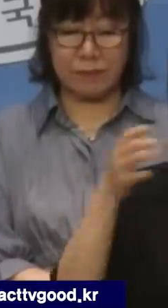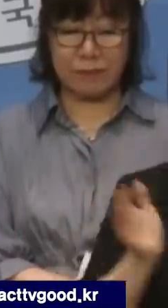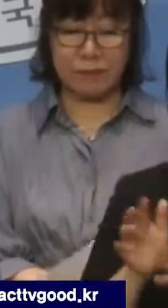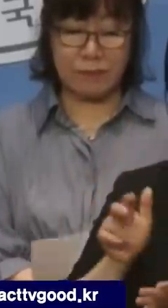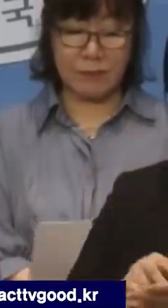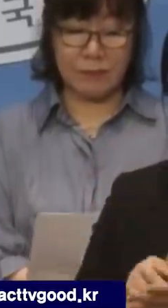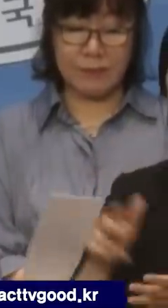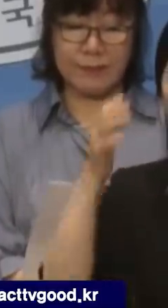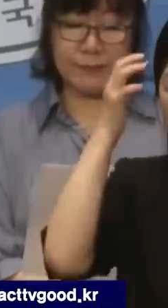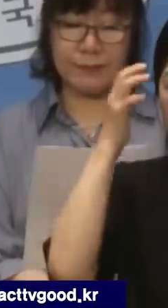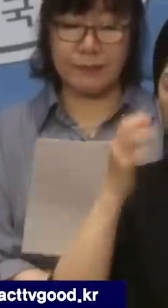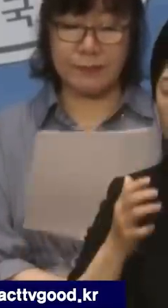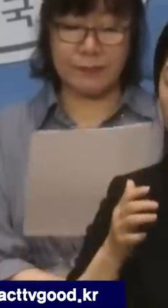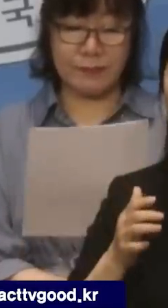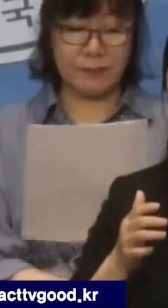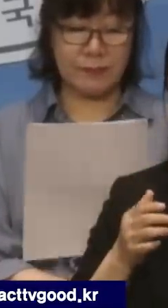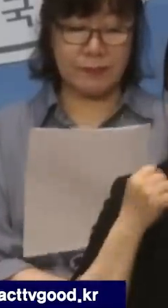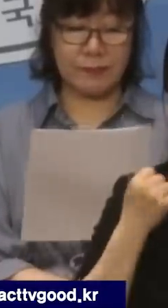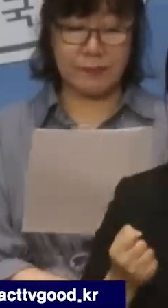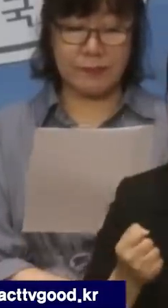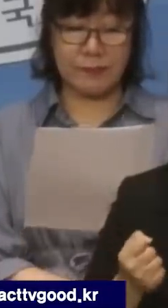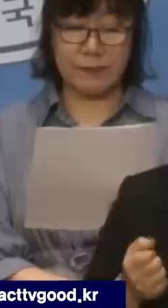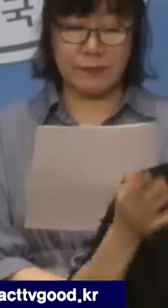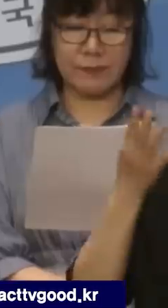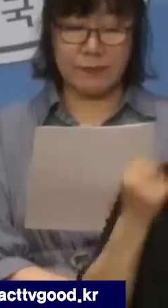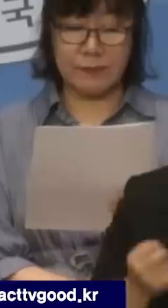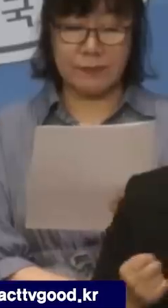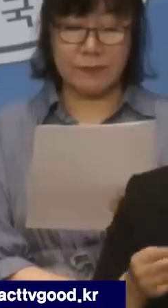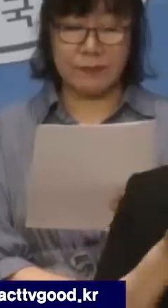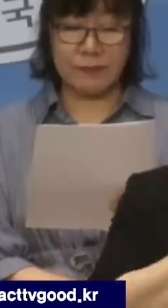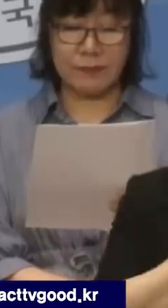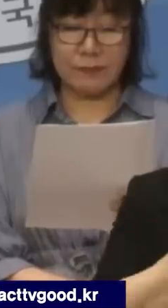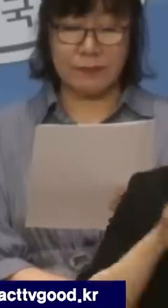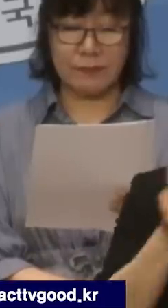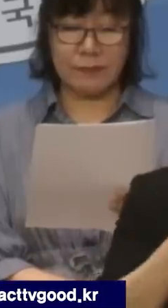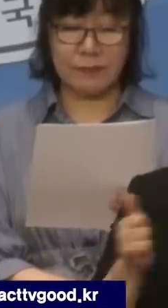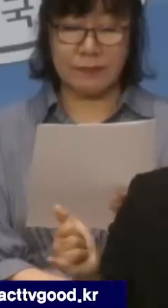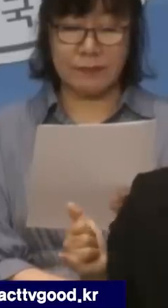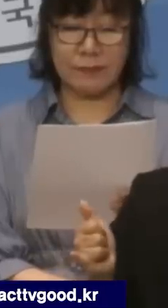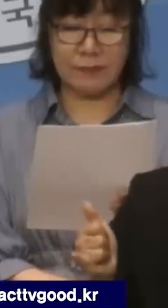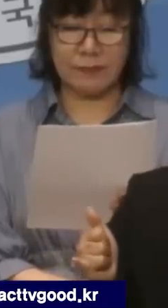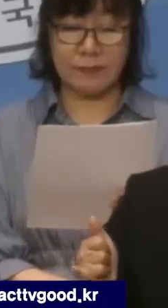더불어민주당은 한여름 불볕대위에도 불구하고 수만 명의 당원과 일반 국민들이